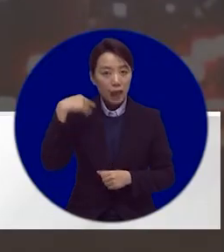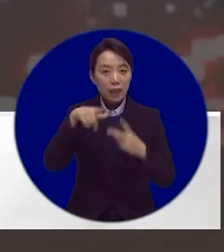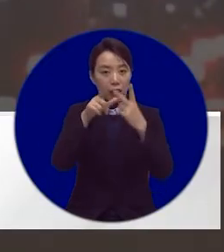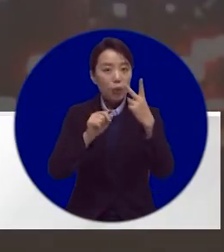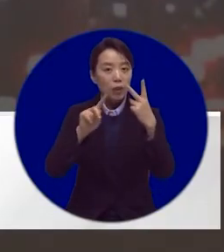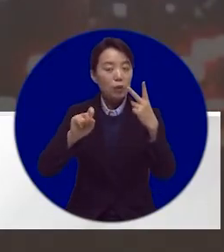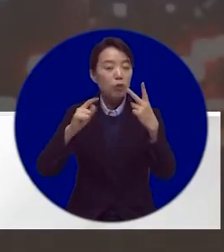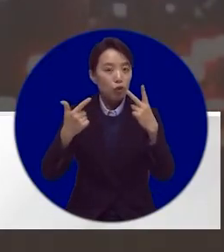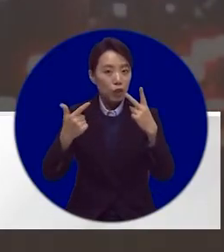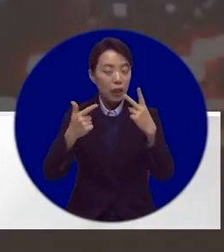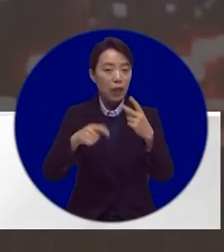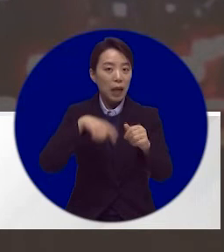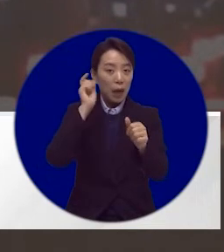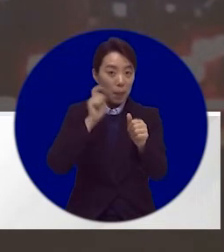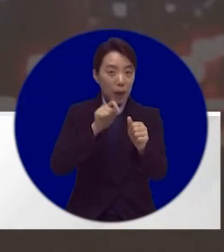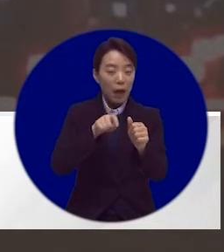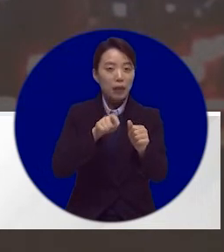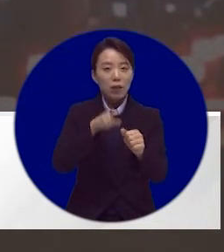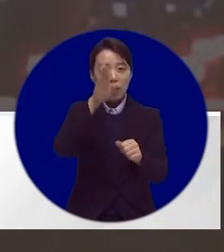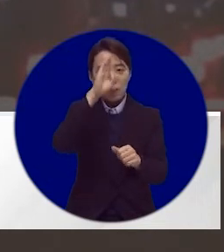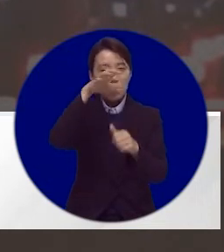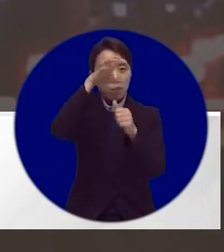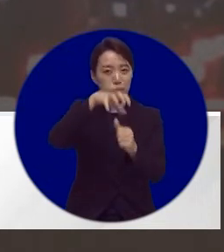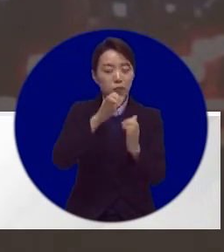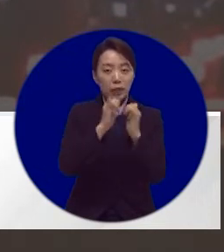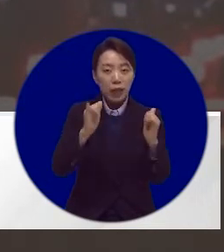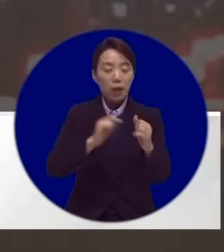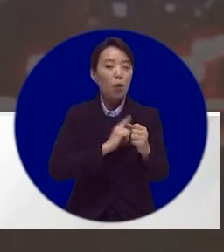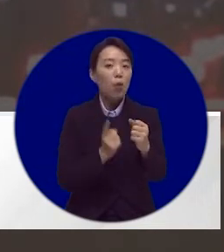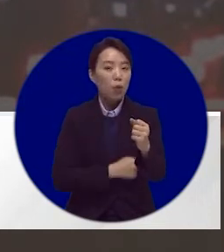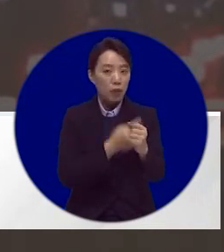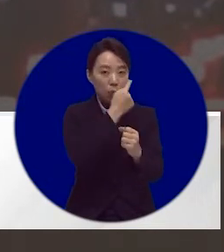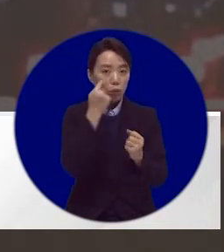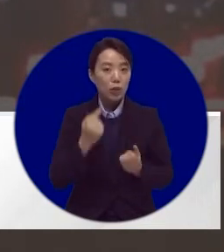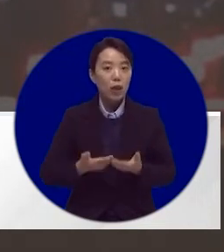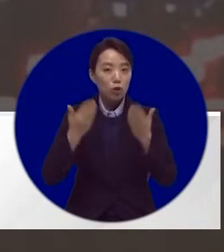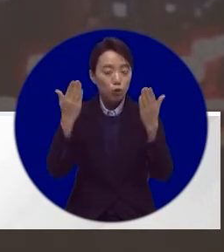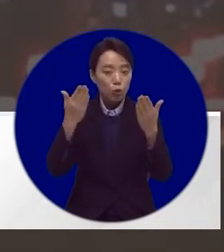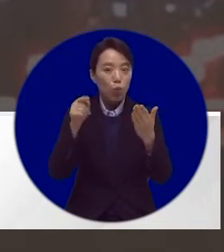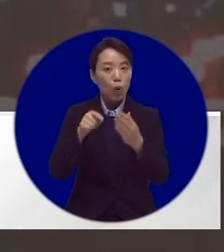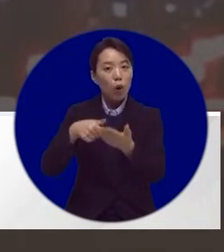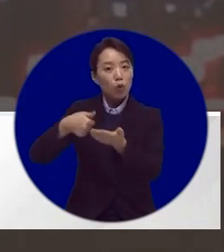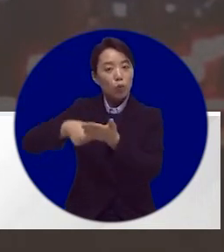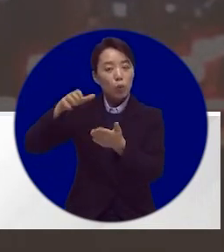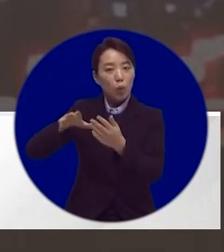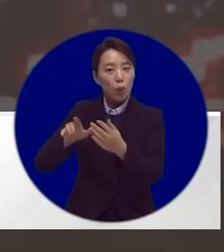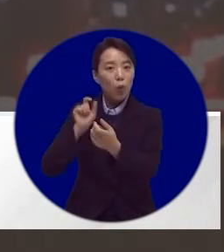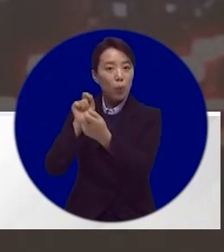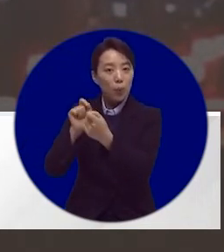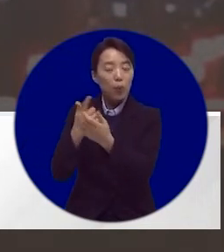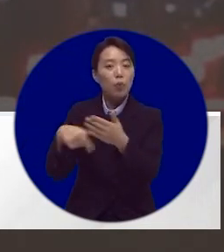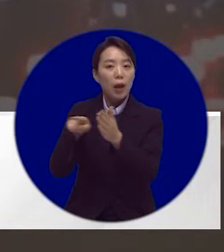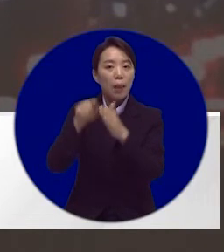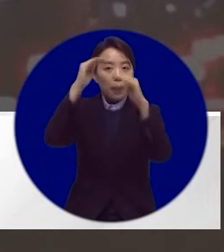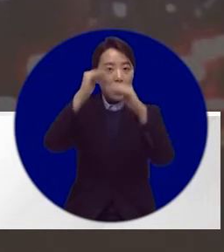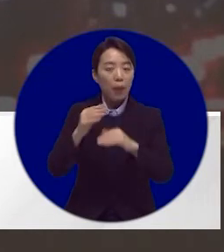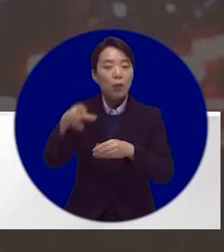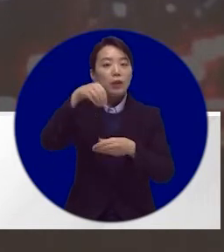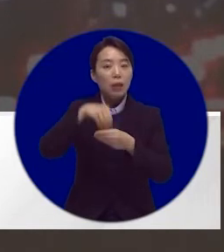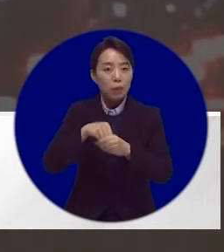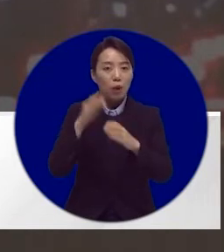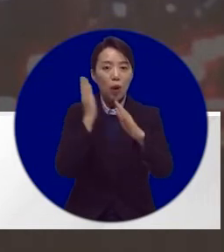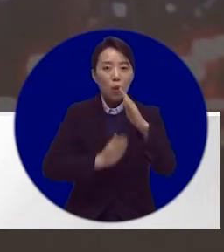지난 2월 16일 감염병 등에 의한 격리자 등의 선거권을 보장하고 투표소 접근 편의 보장을 강화하는 등의 내용을